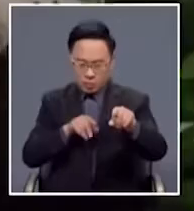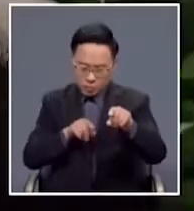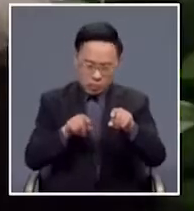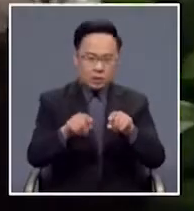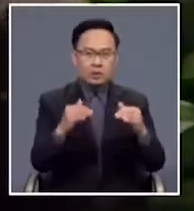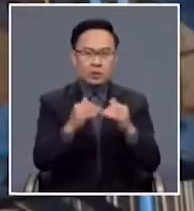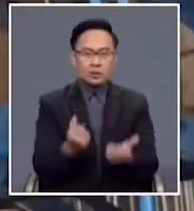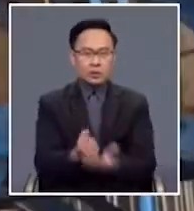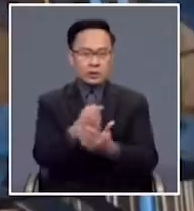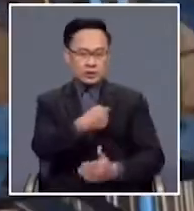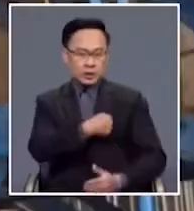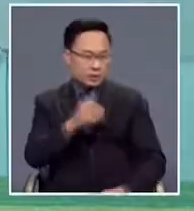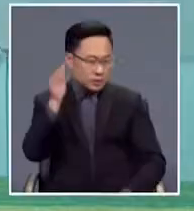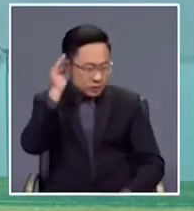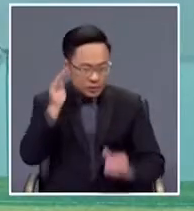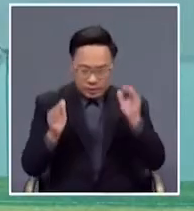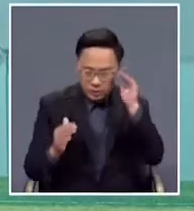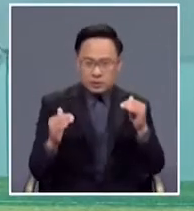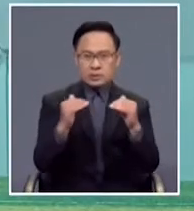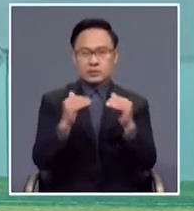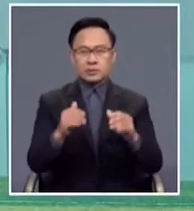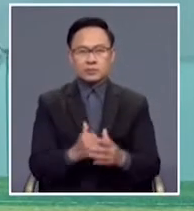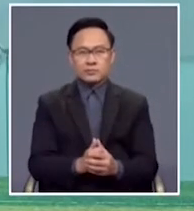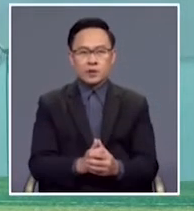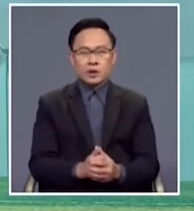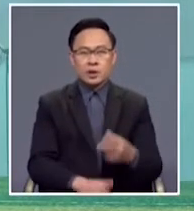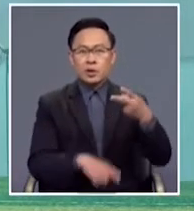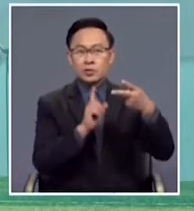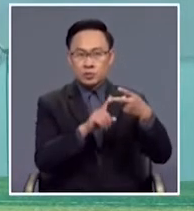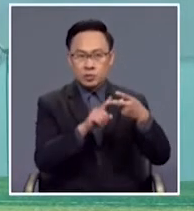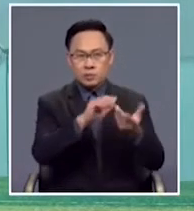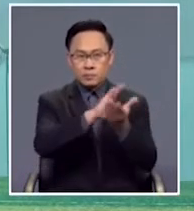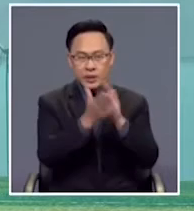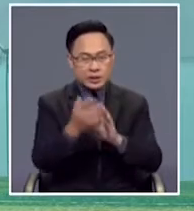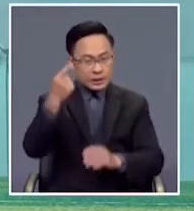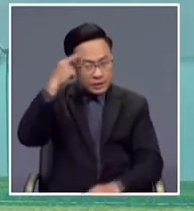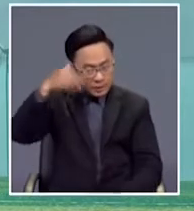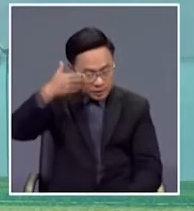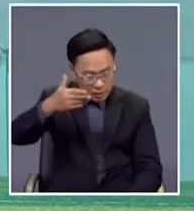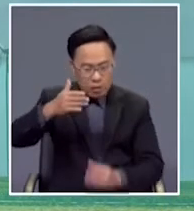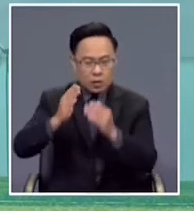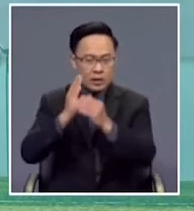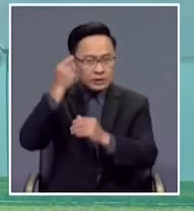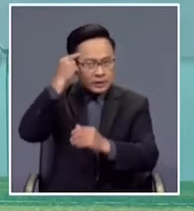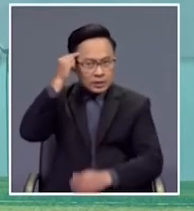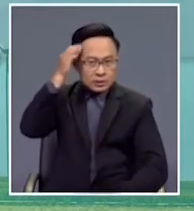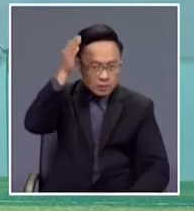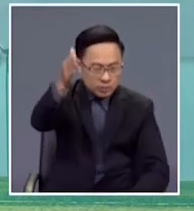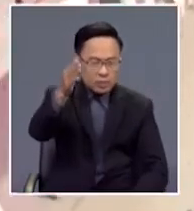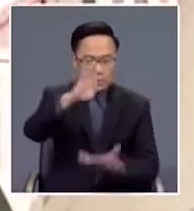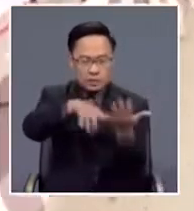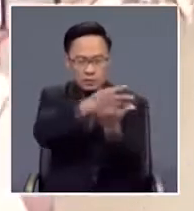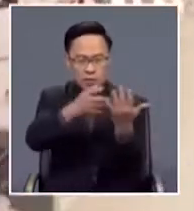ไว้เนื้อเชื่อใจระหว่างกันด้วยนะครับ 2. เปลี่ยนการมองระยะสั้นเป็นการมองระยะยั่งยืนอย่างมียุทธศาส